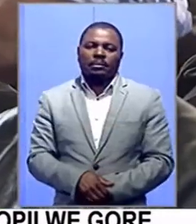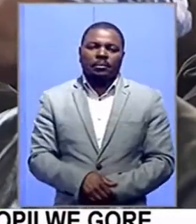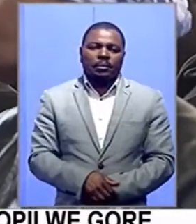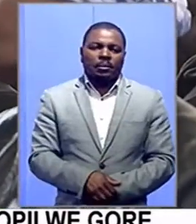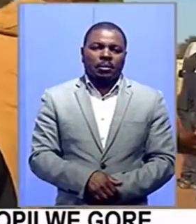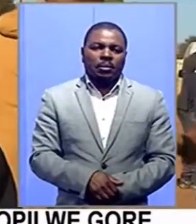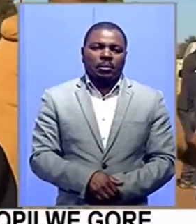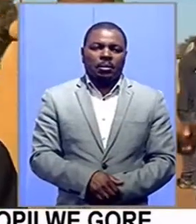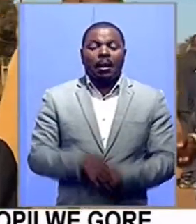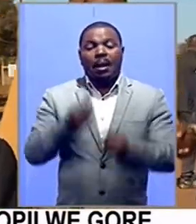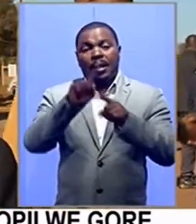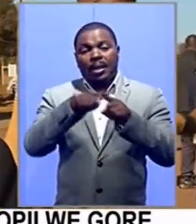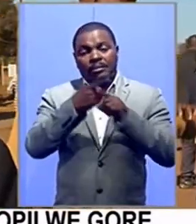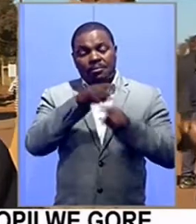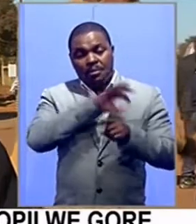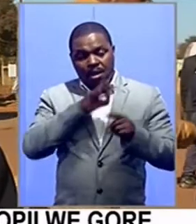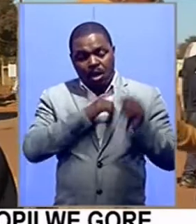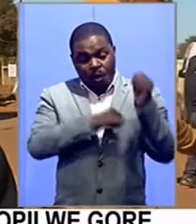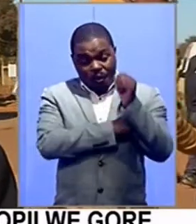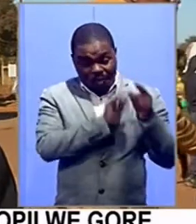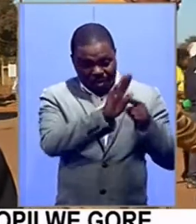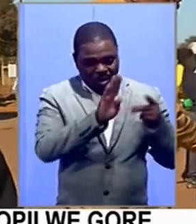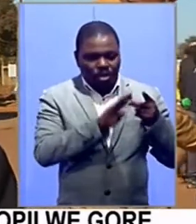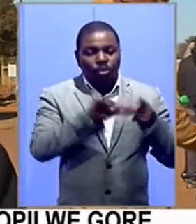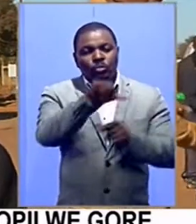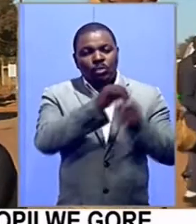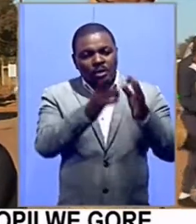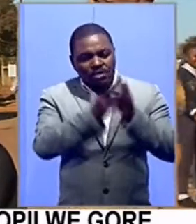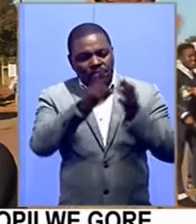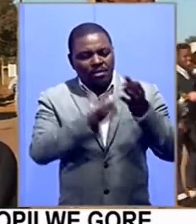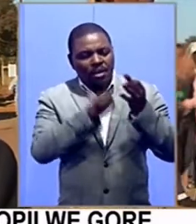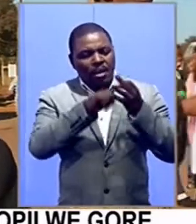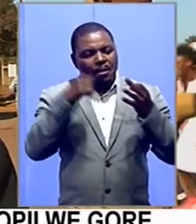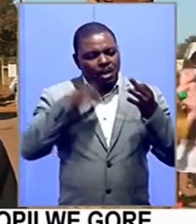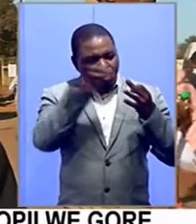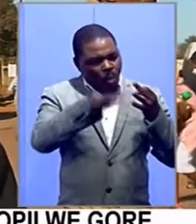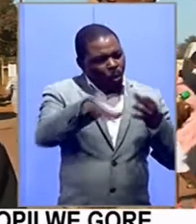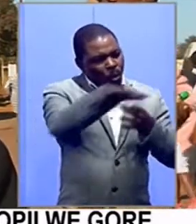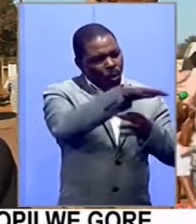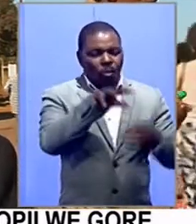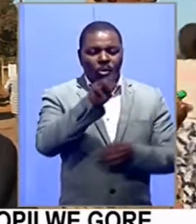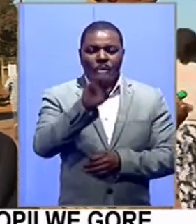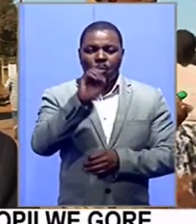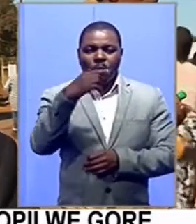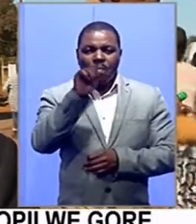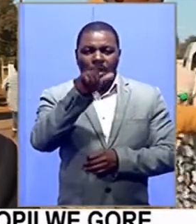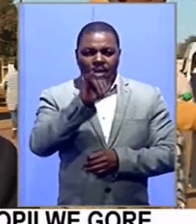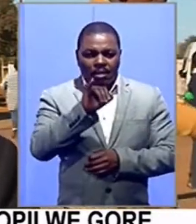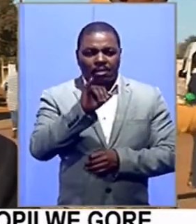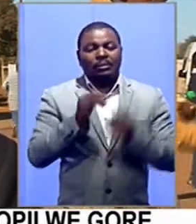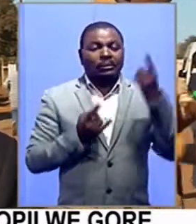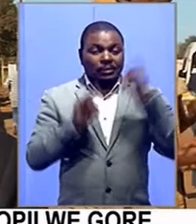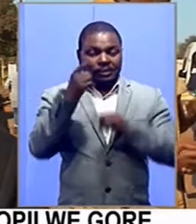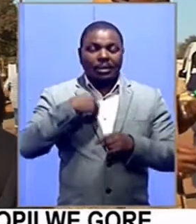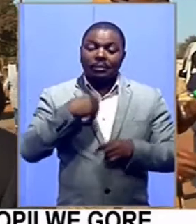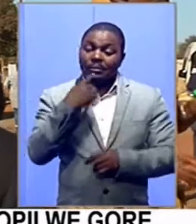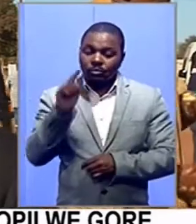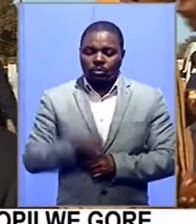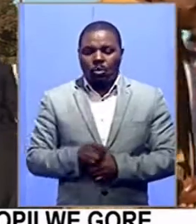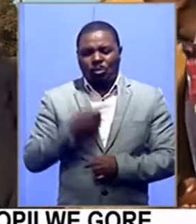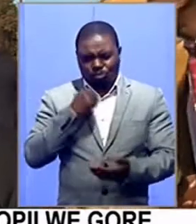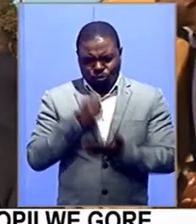Office of the Executive Mayor, the Social Development, le Masipala ka bophara ba Mogale City we will ensure gore